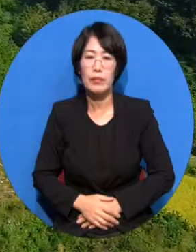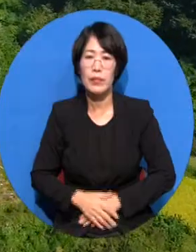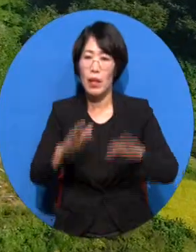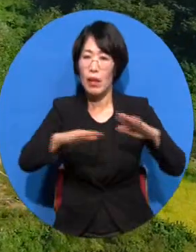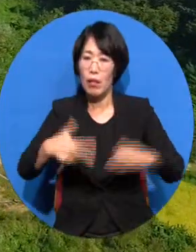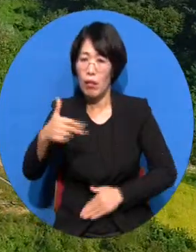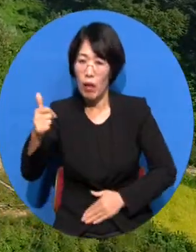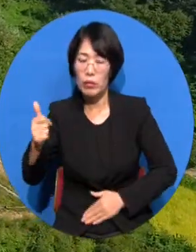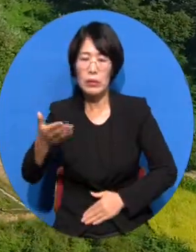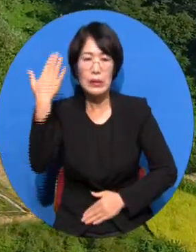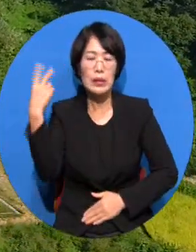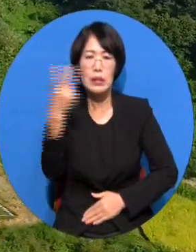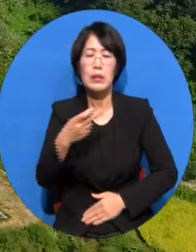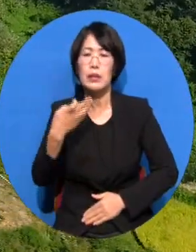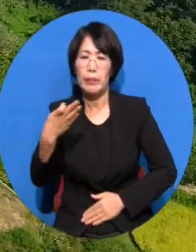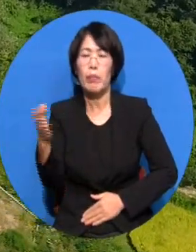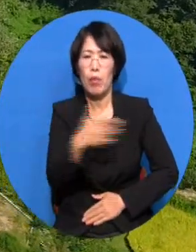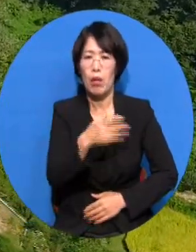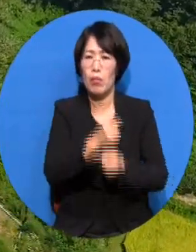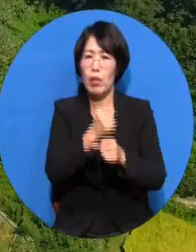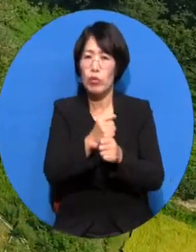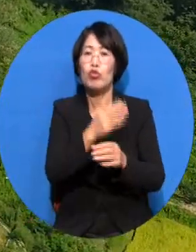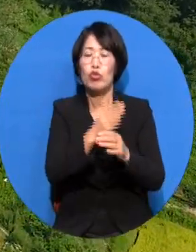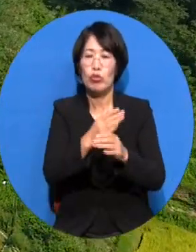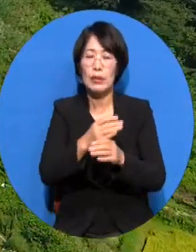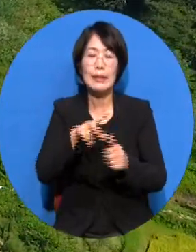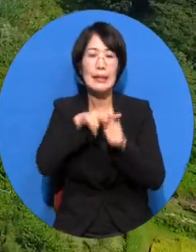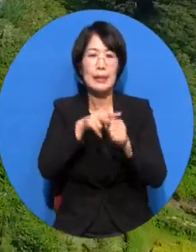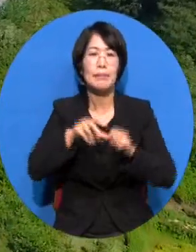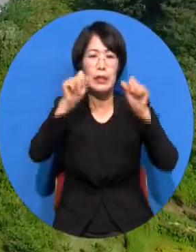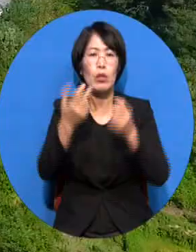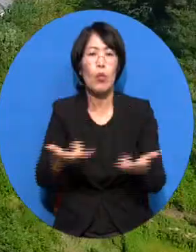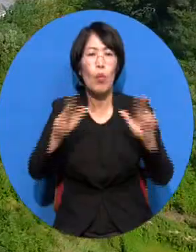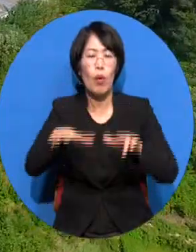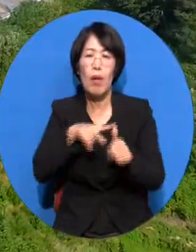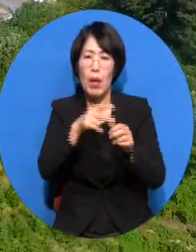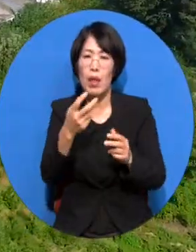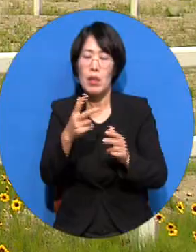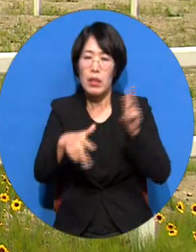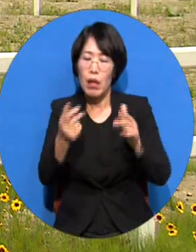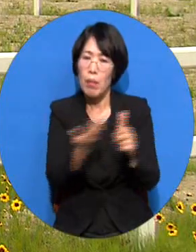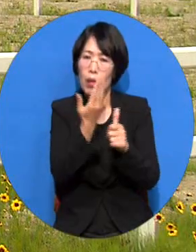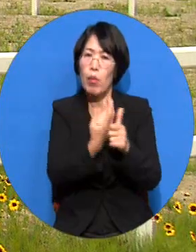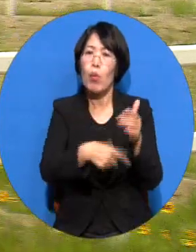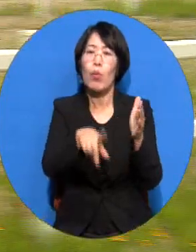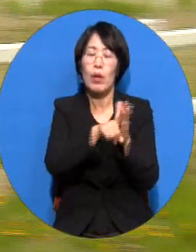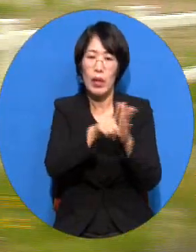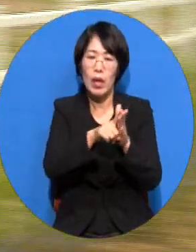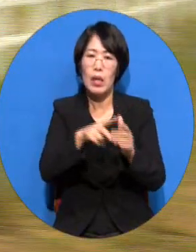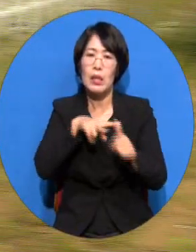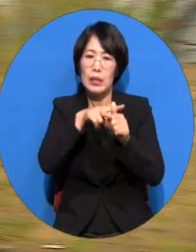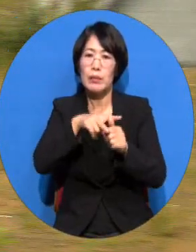전남 장흥군이 지난 2014년부터 조성해온 승마체육공원입니다. 말산업을 육성하겠다며 실내외